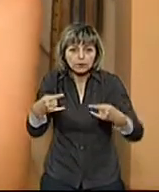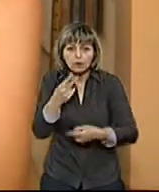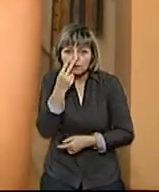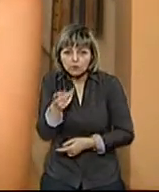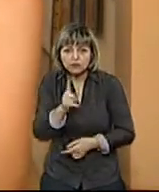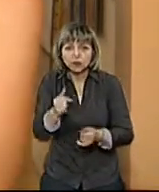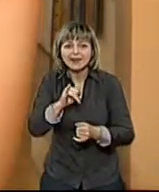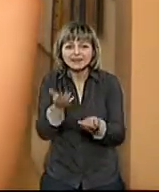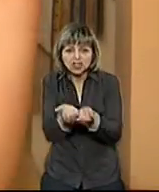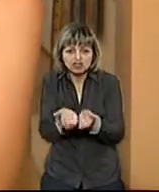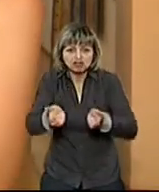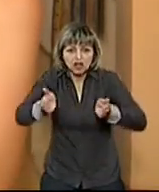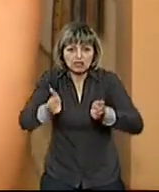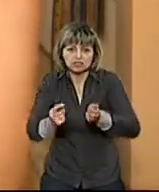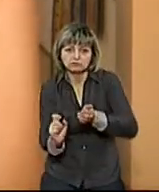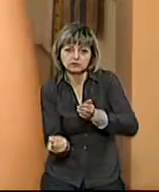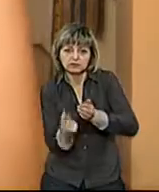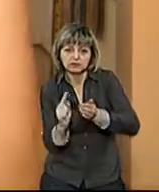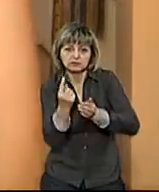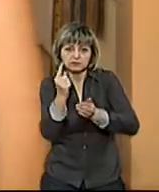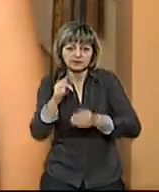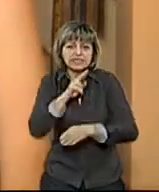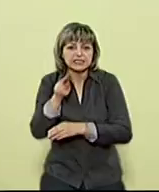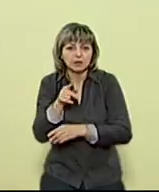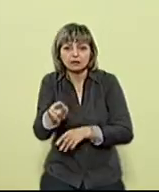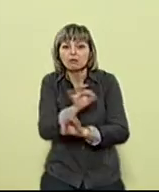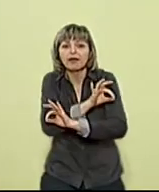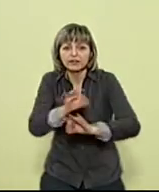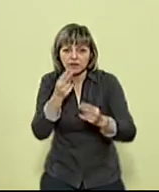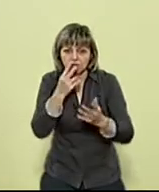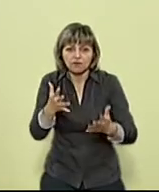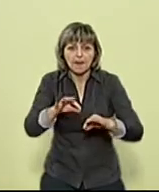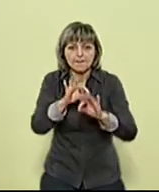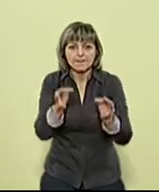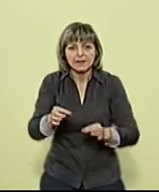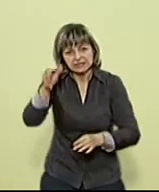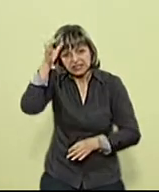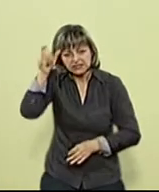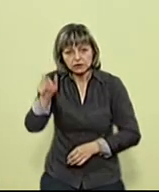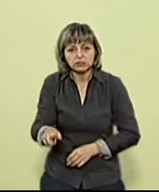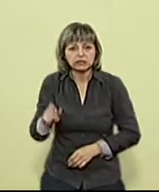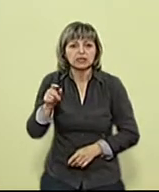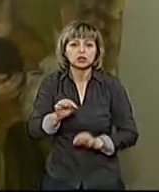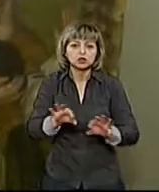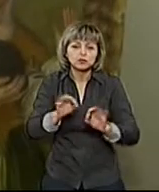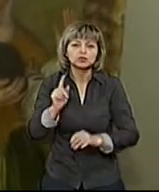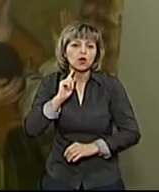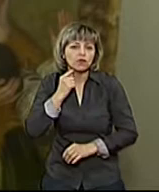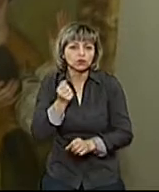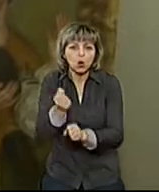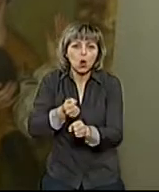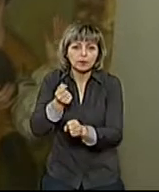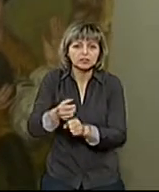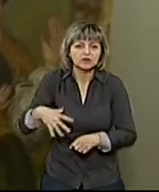з чаші вилазить просто змія і ідеально видно. Мистецтвознавець Роман Зілінко розповів, що у Луцьку